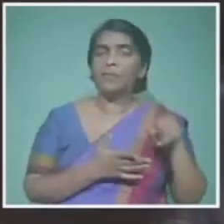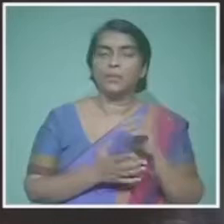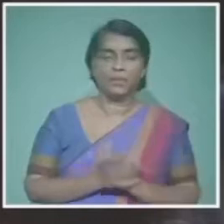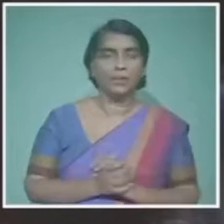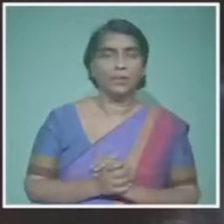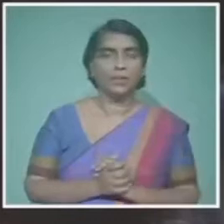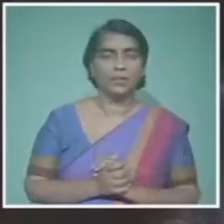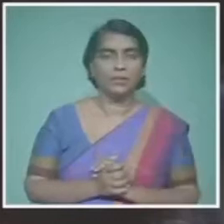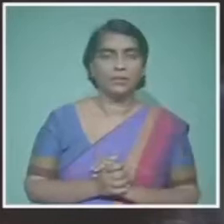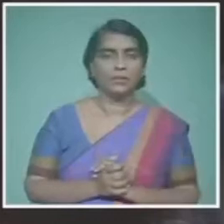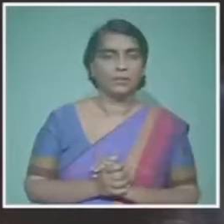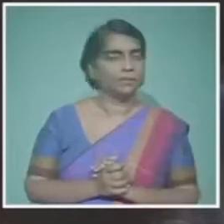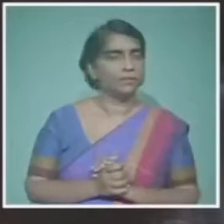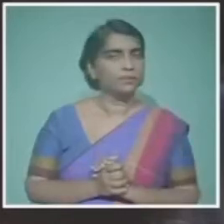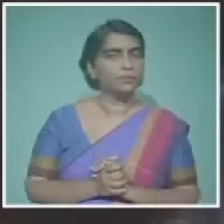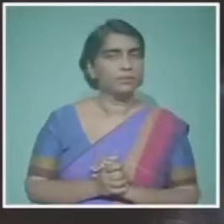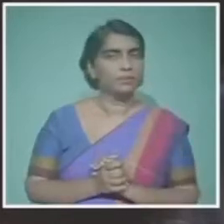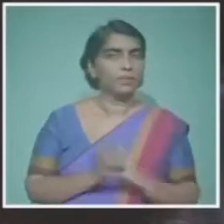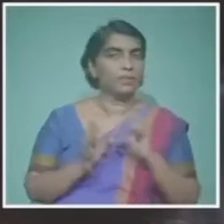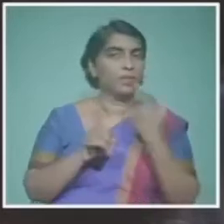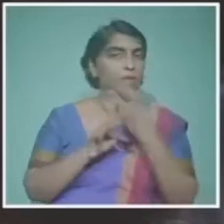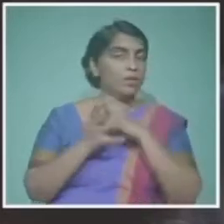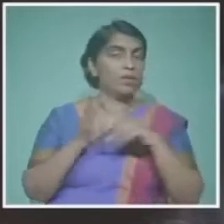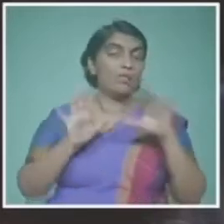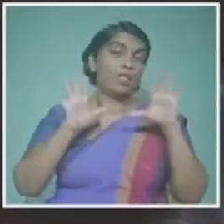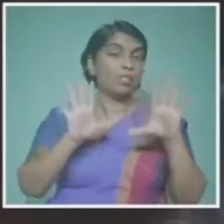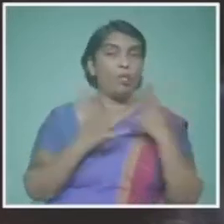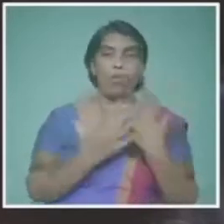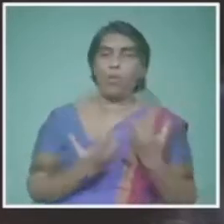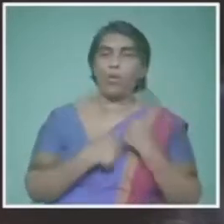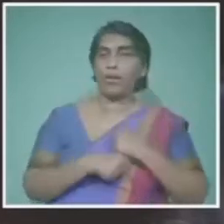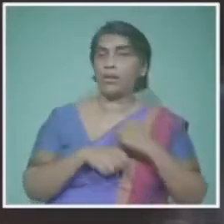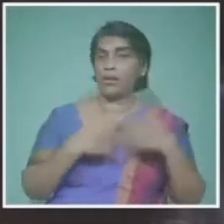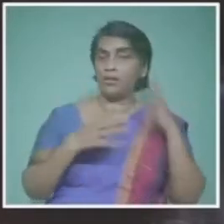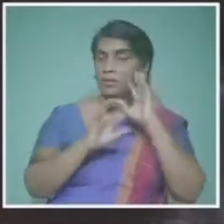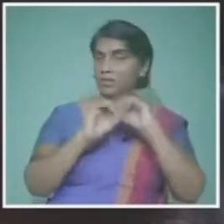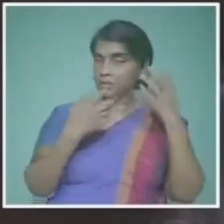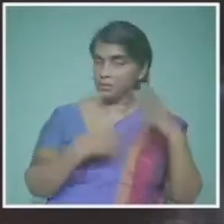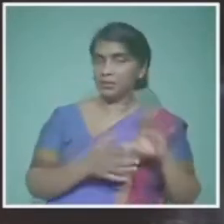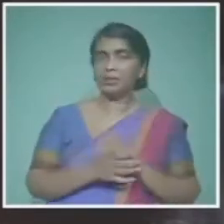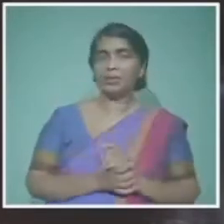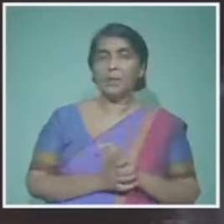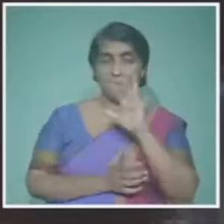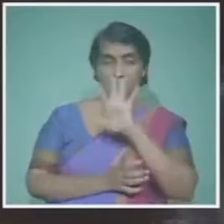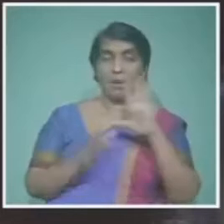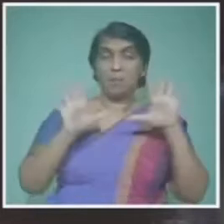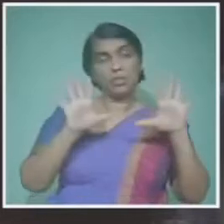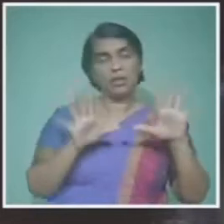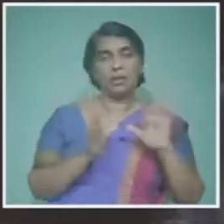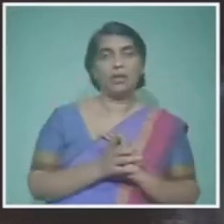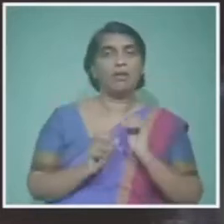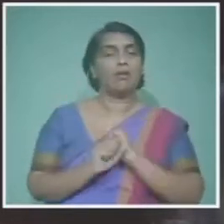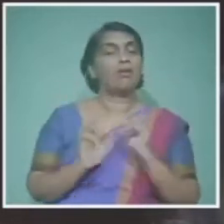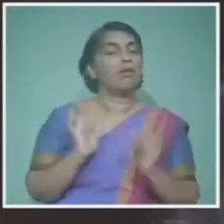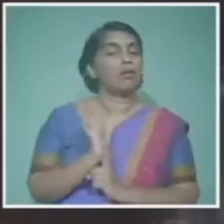පාරාලේ ප්‍රාසලින් කාර්යාලය 10ක් ඕන කියලා කිව්වා තීන්දුව කරා ගැසට් කරා තියරක පහ 10 කරන්න ඕන කියලා